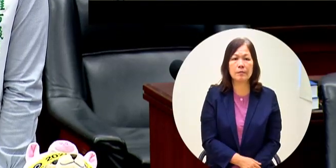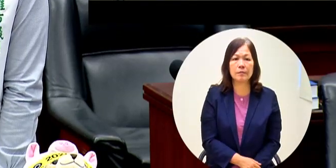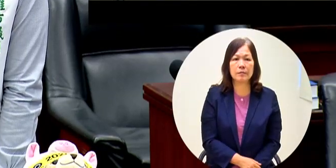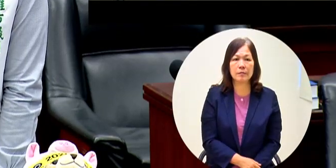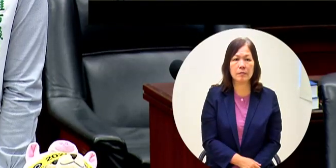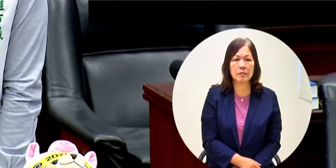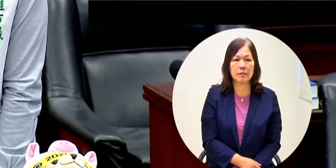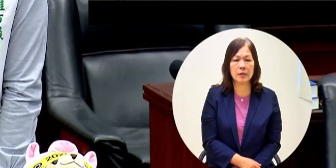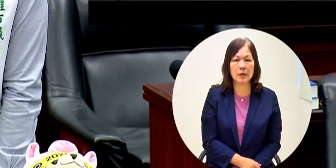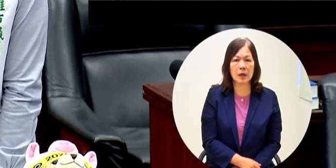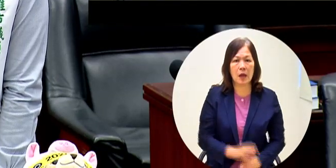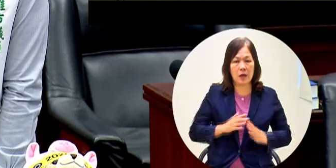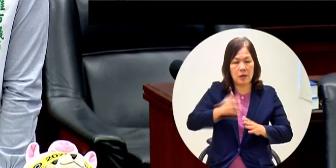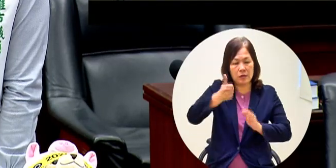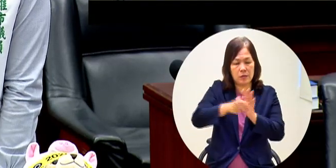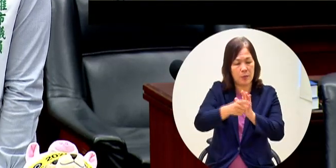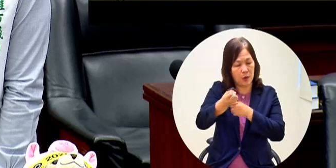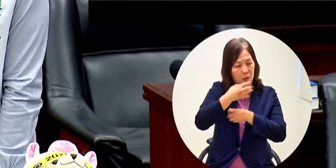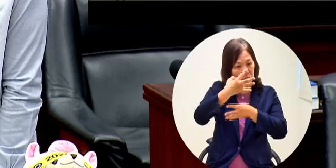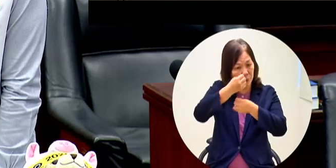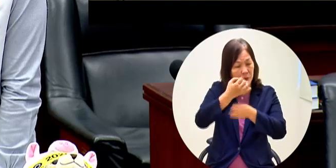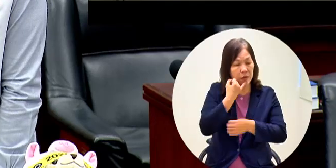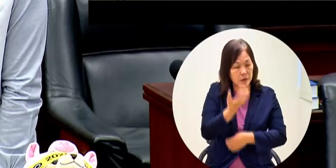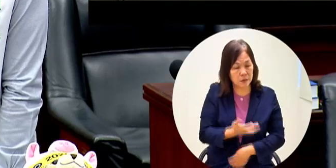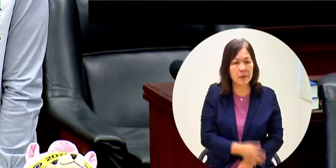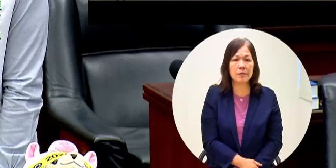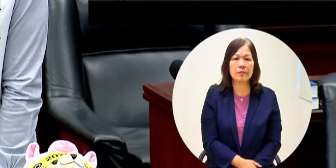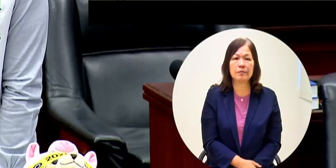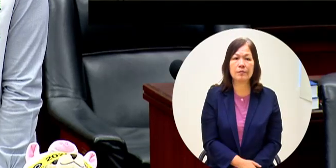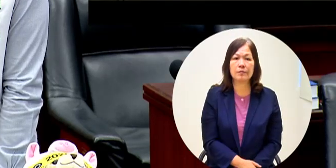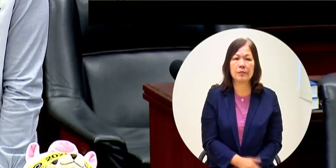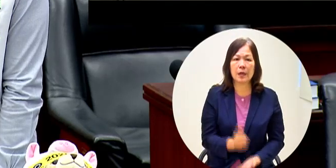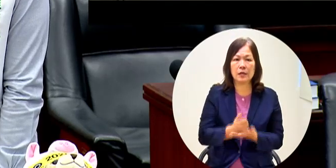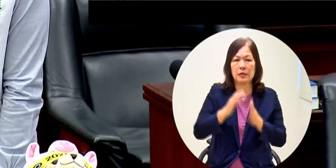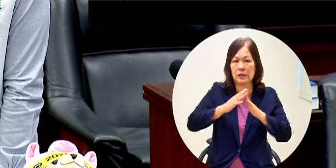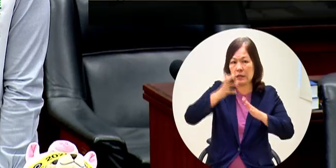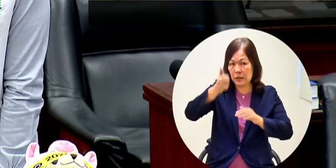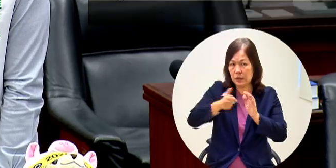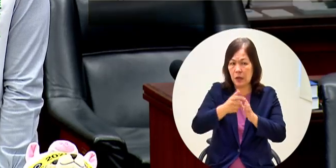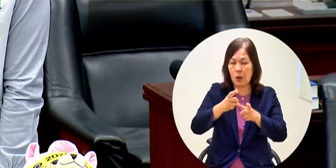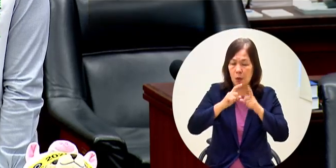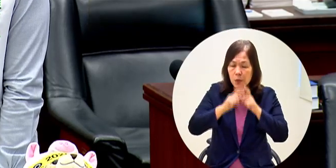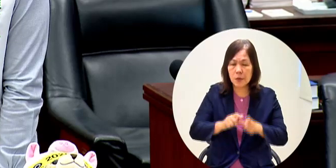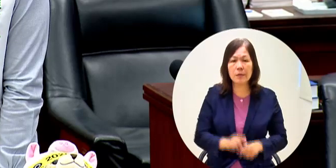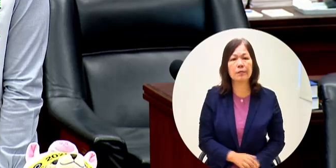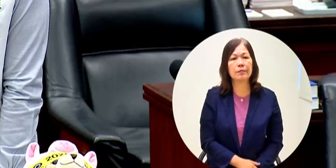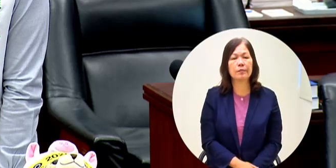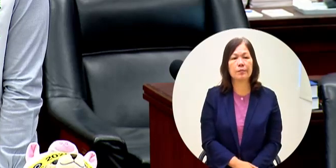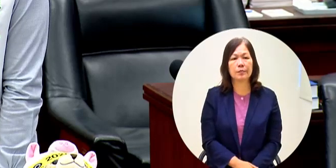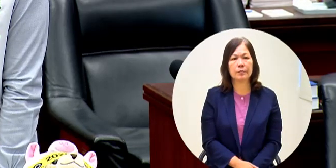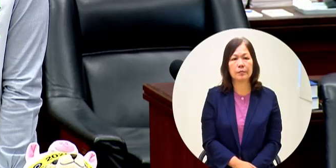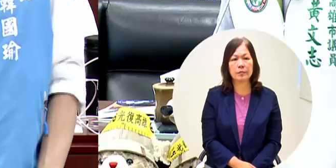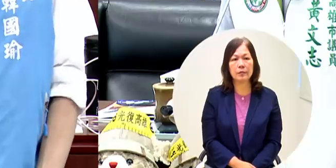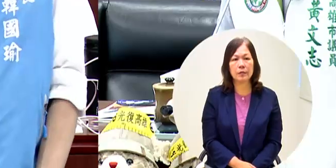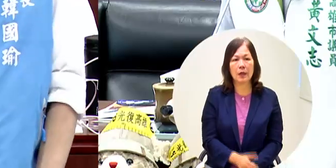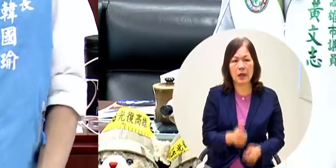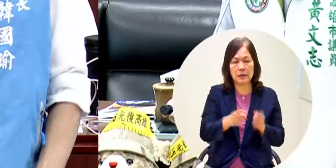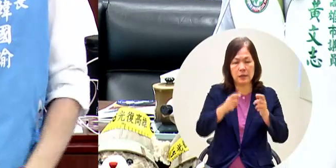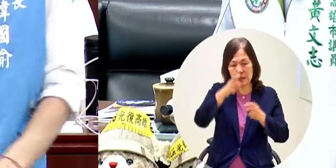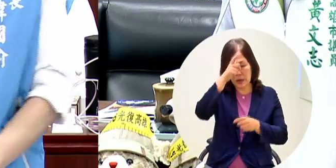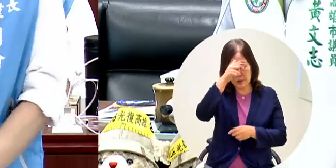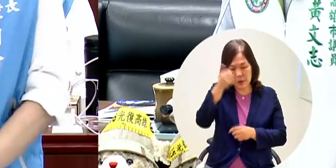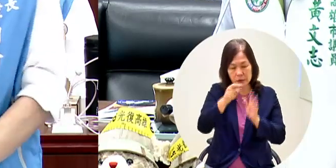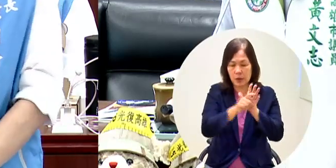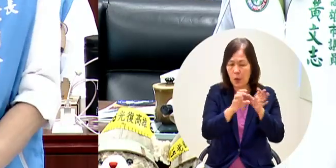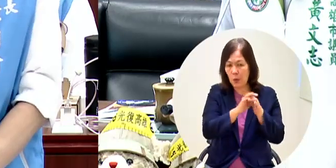况？市长，花姐时间好不？市长，市长请回答。 请市长答复。 好，谢谢黄议员关切